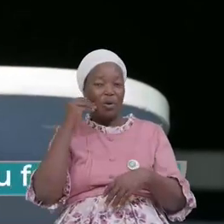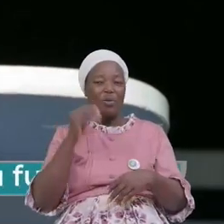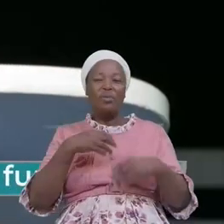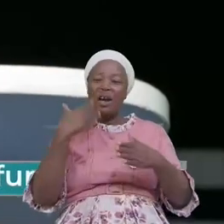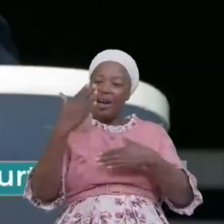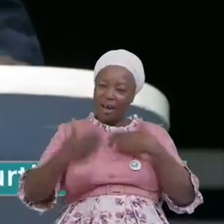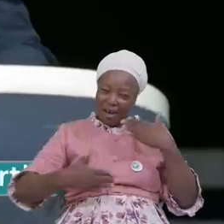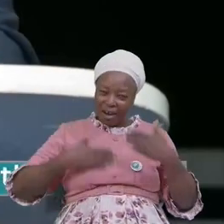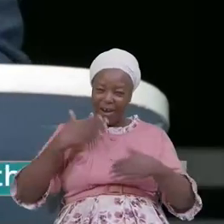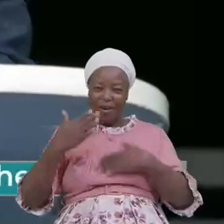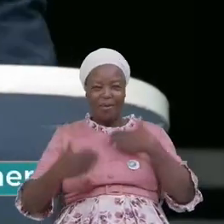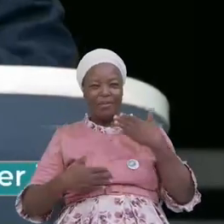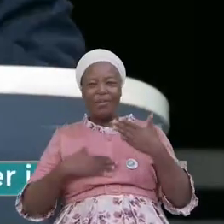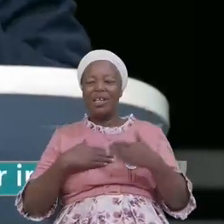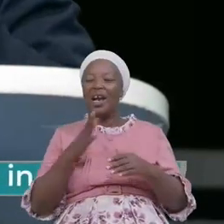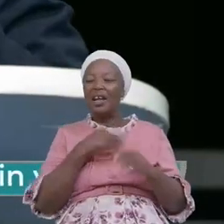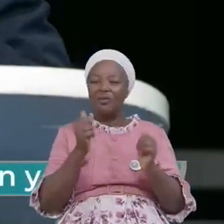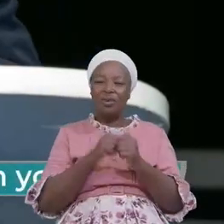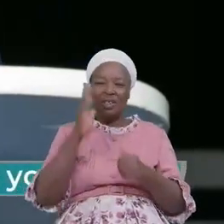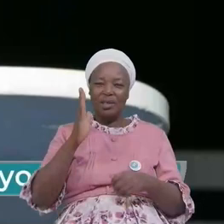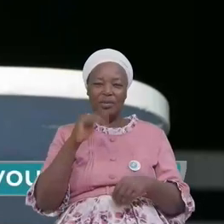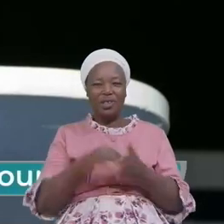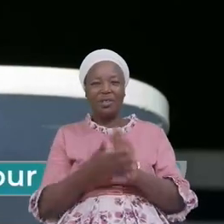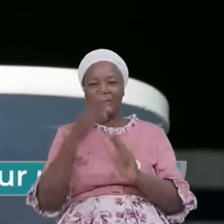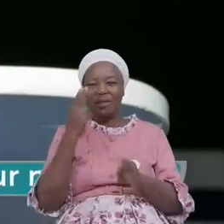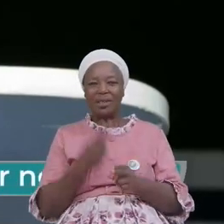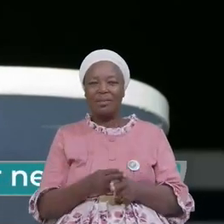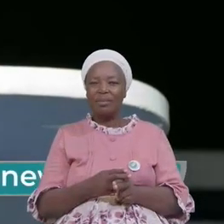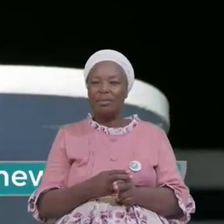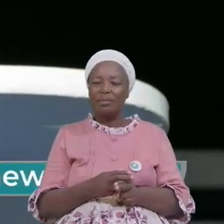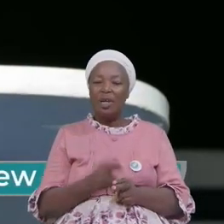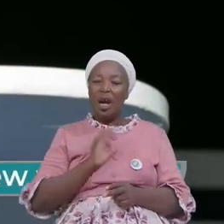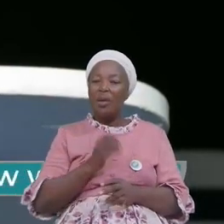Tu repartiras dans la joie avec ton témoignage.